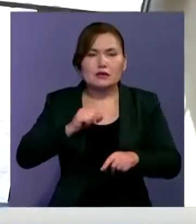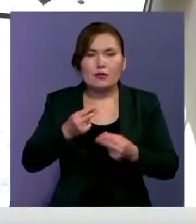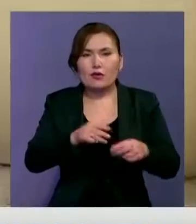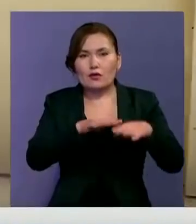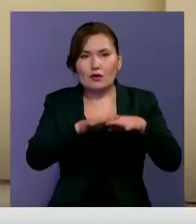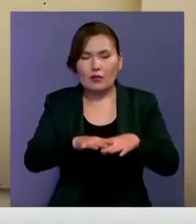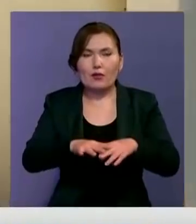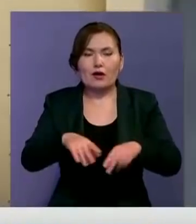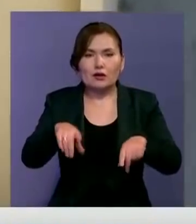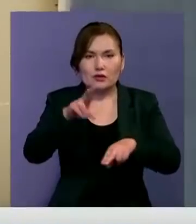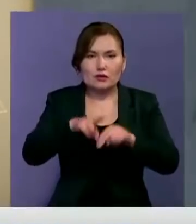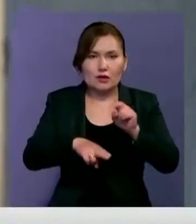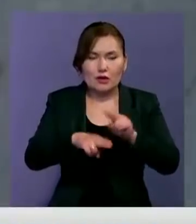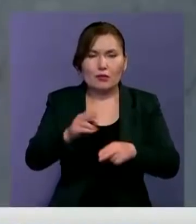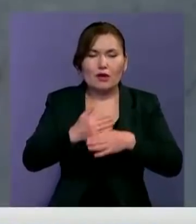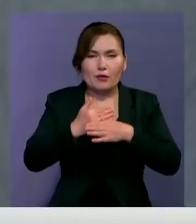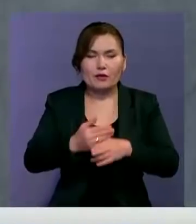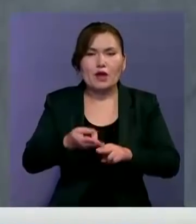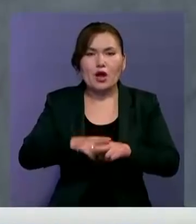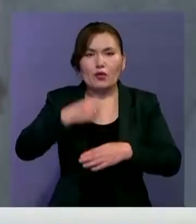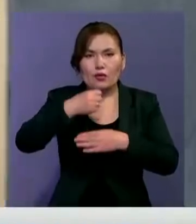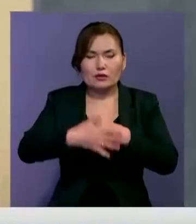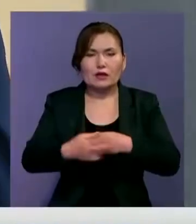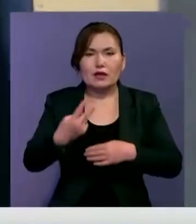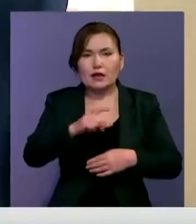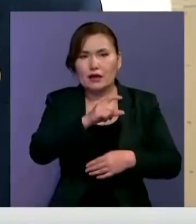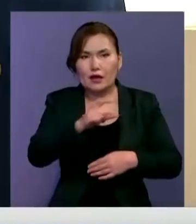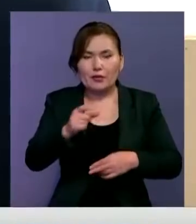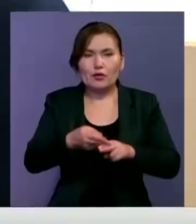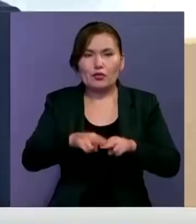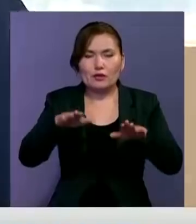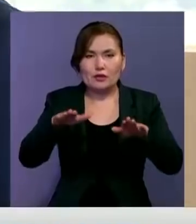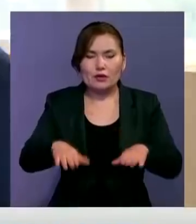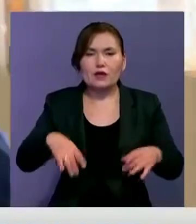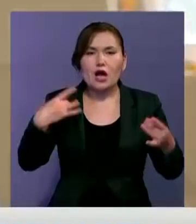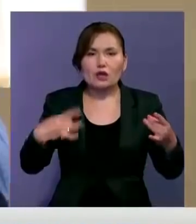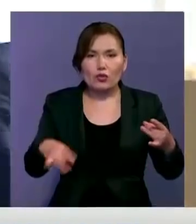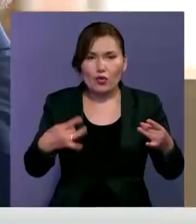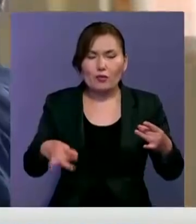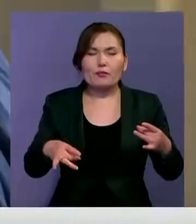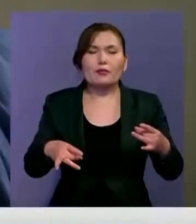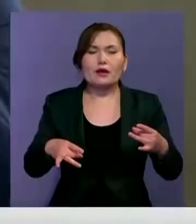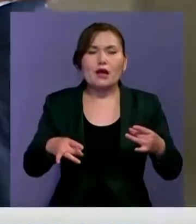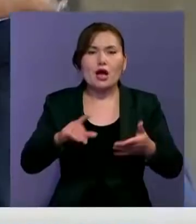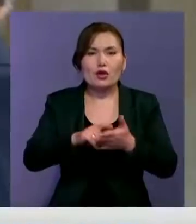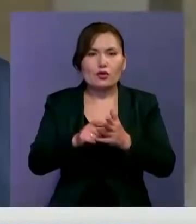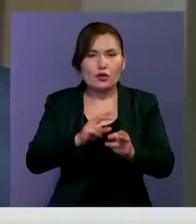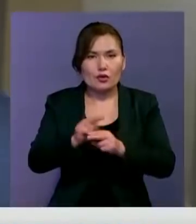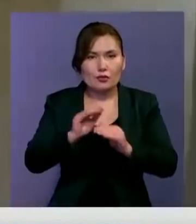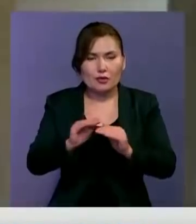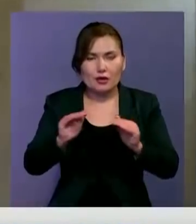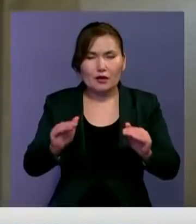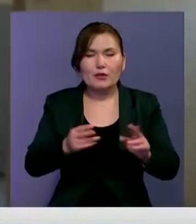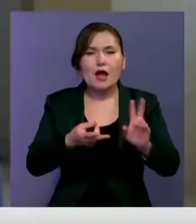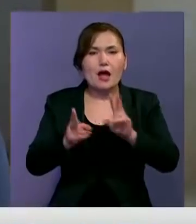жатыр. Бұл біздің орталықтың екінші қабаты. Бұл жерде домбыра үйірмесі, би үйірмесі, мынау